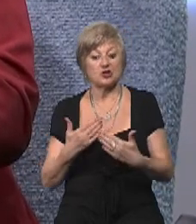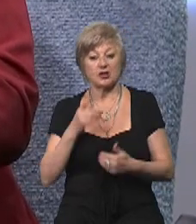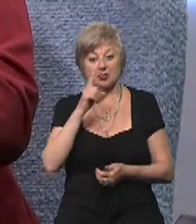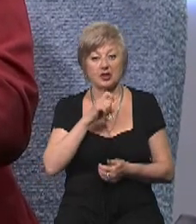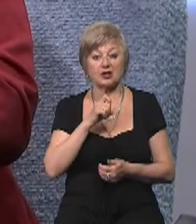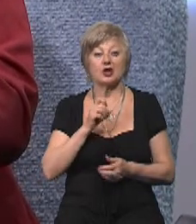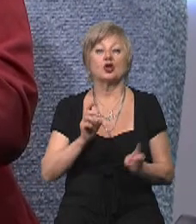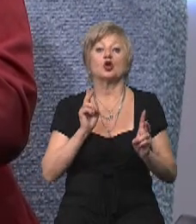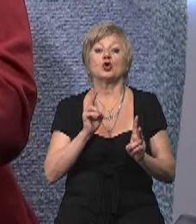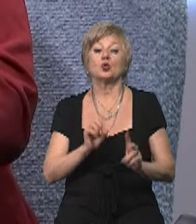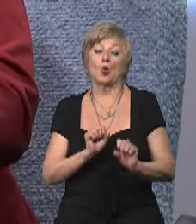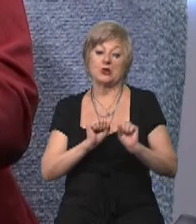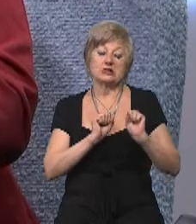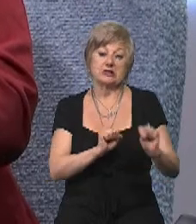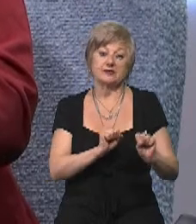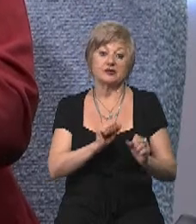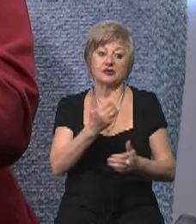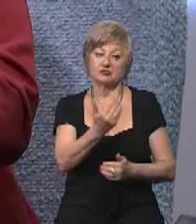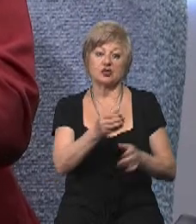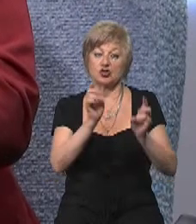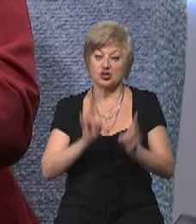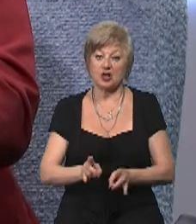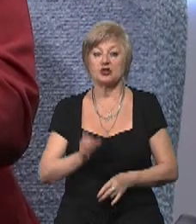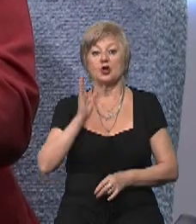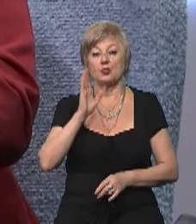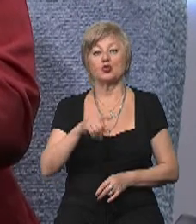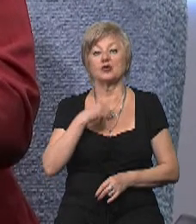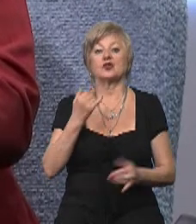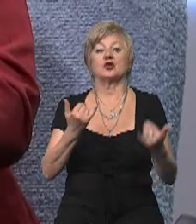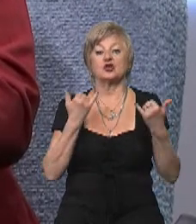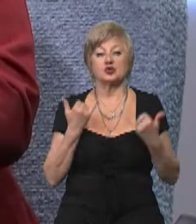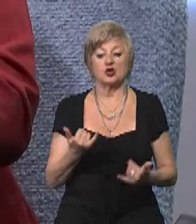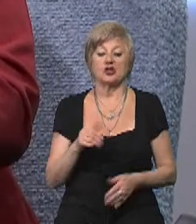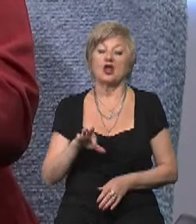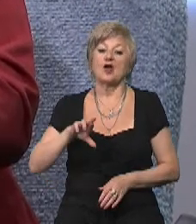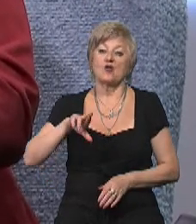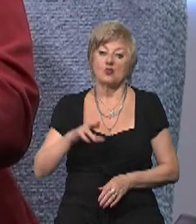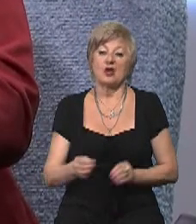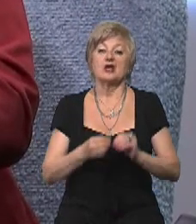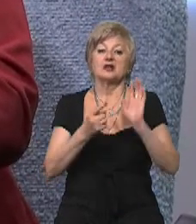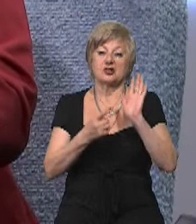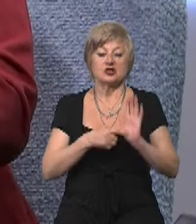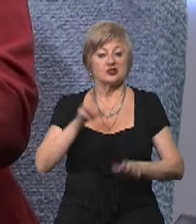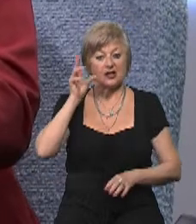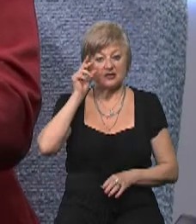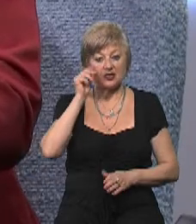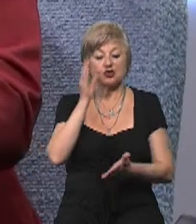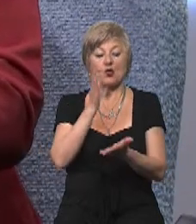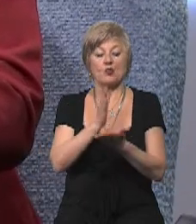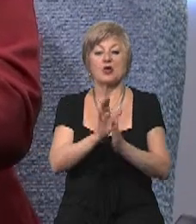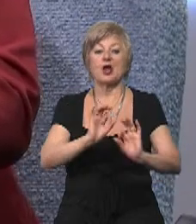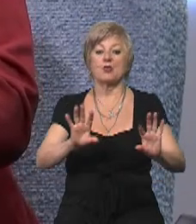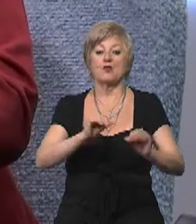хто захистить його жертв, ми говоритимемо сьогодні у п'ятницю, 16 серпня, у прямому